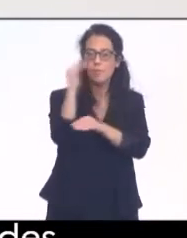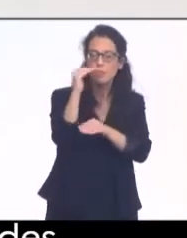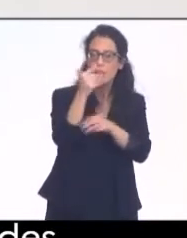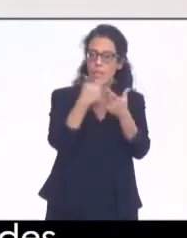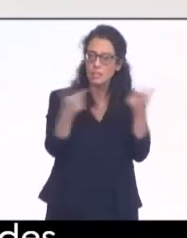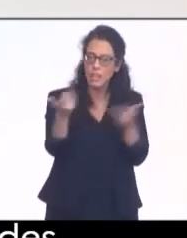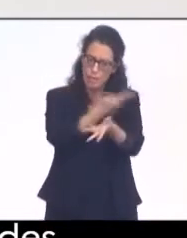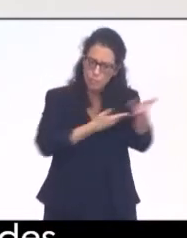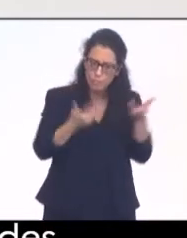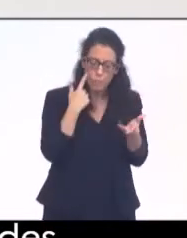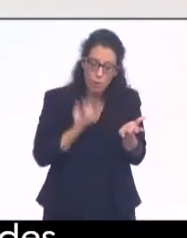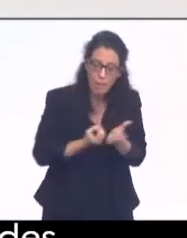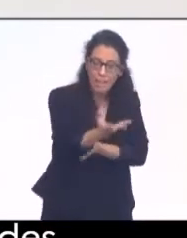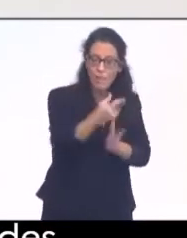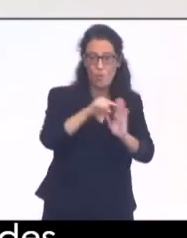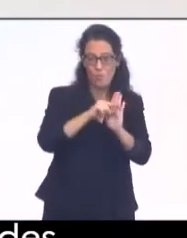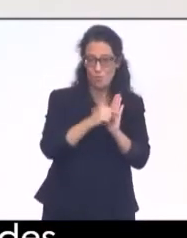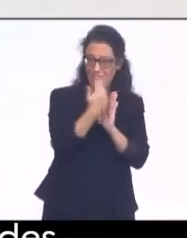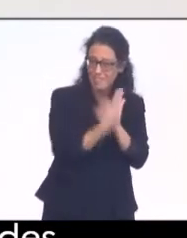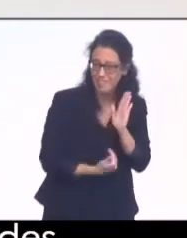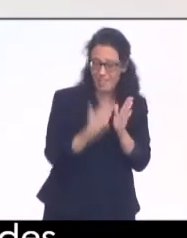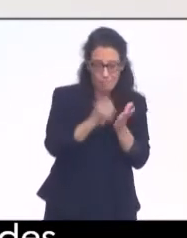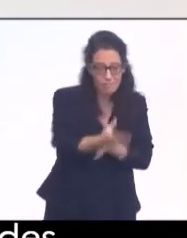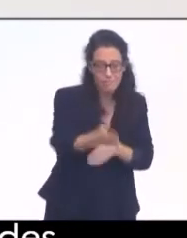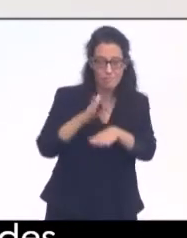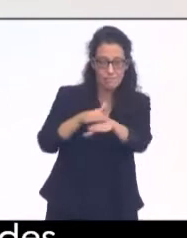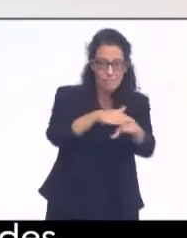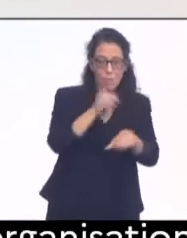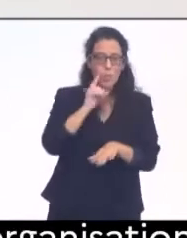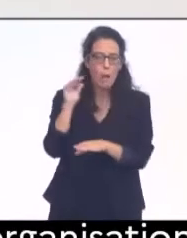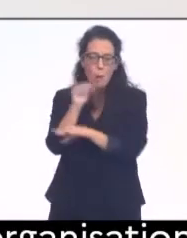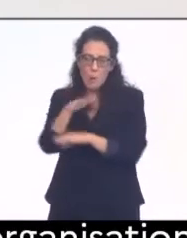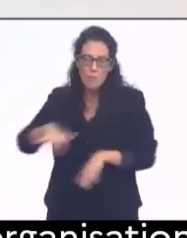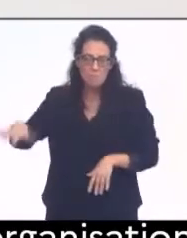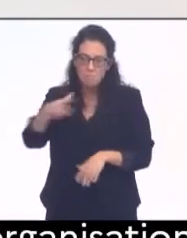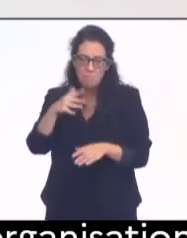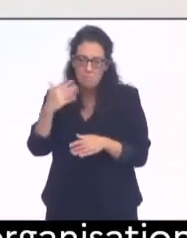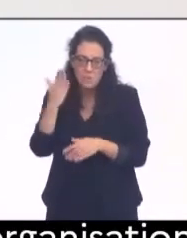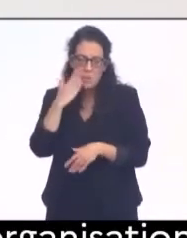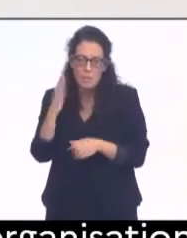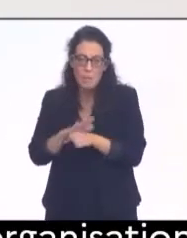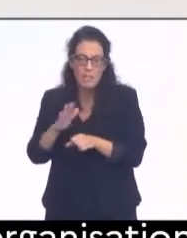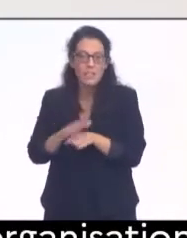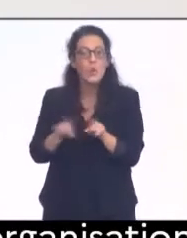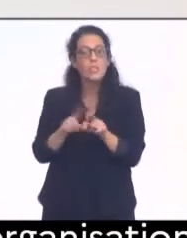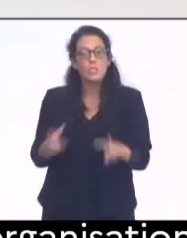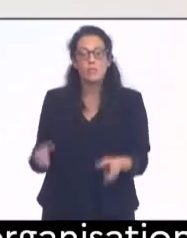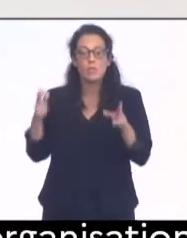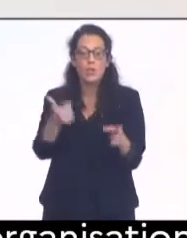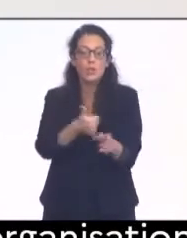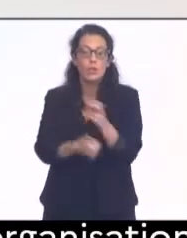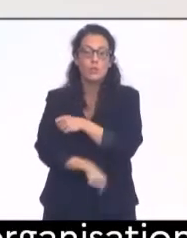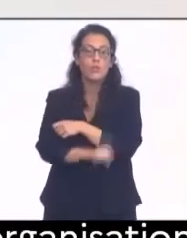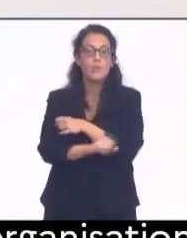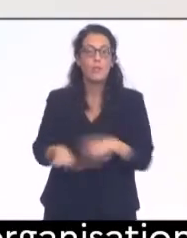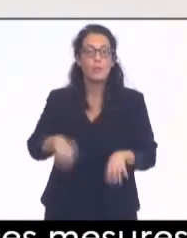mesures et les faire connaître parce qu'elles ne sont pas assez connues auprès des employeurs. Nous allons alors la Semaine européenne de l'emploi des personnes handicapées pour mobiliser